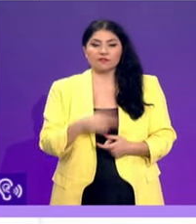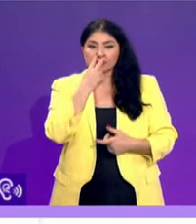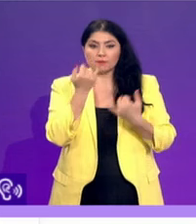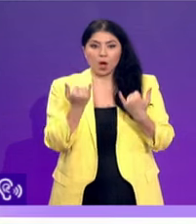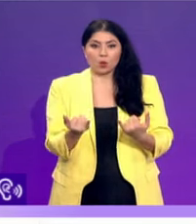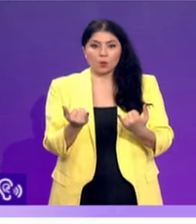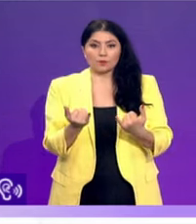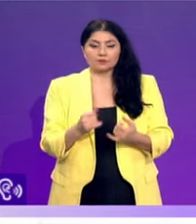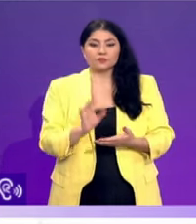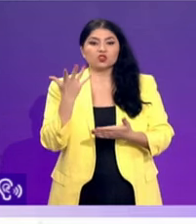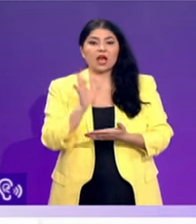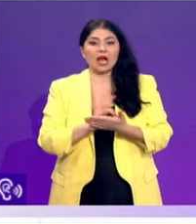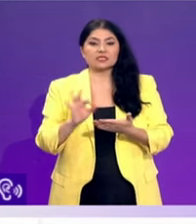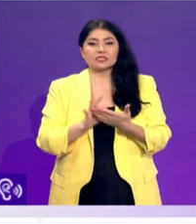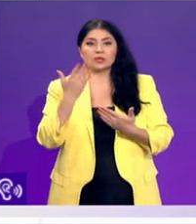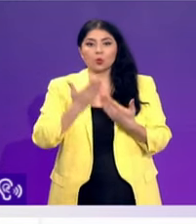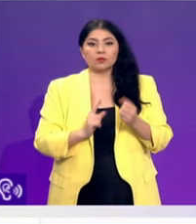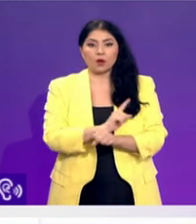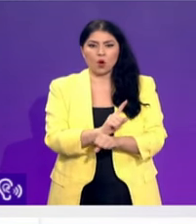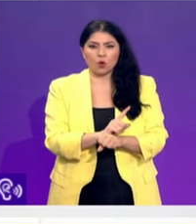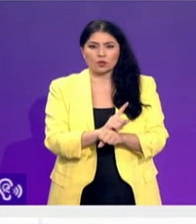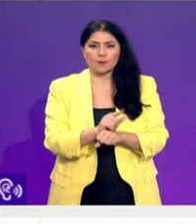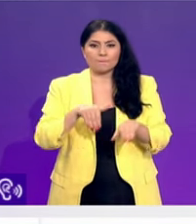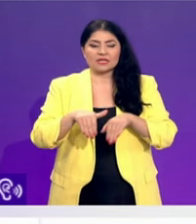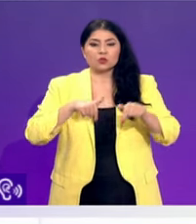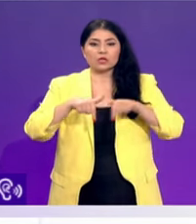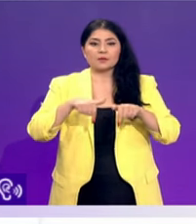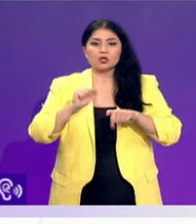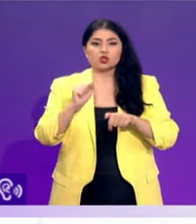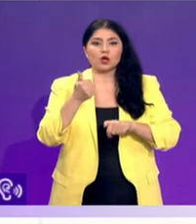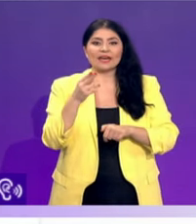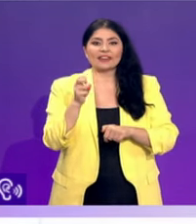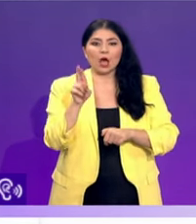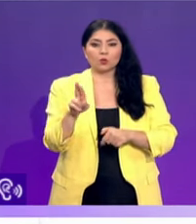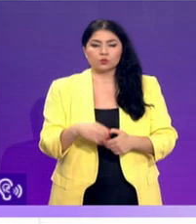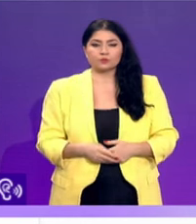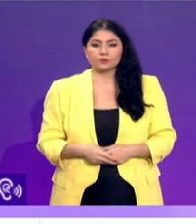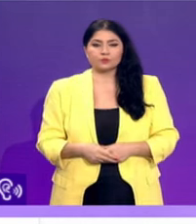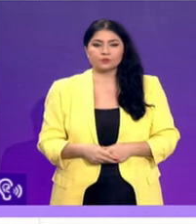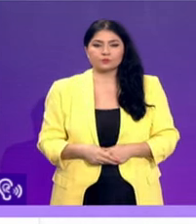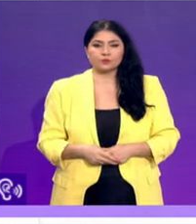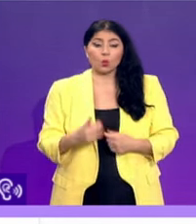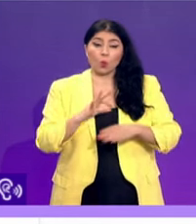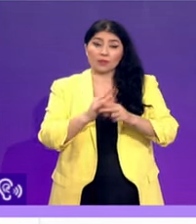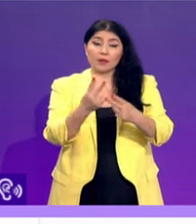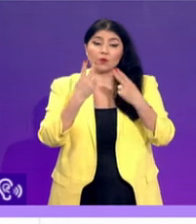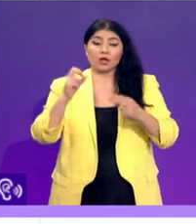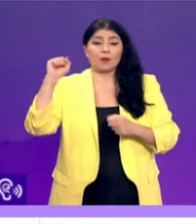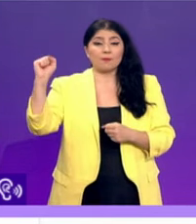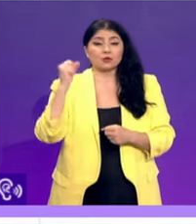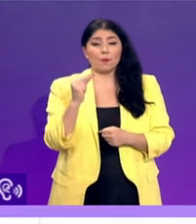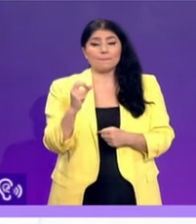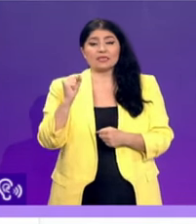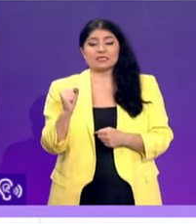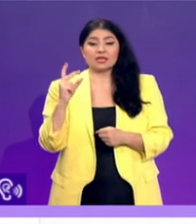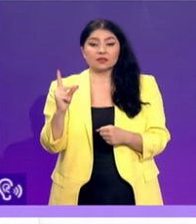ecran postarea de ultimă oră a ministrului transporturilor Sorin Grindeanu, un lider important din Partidul Social